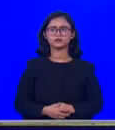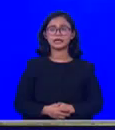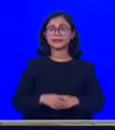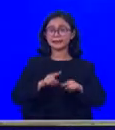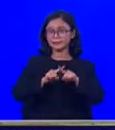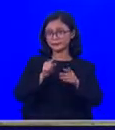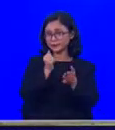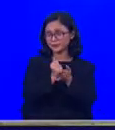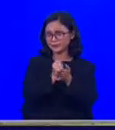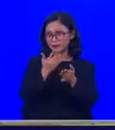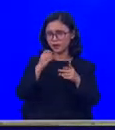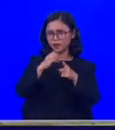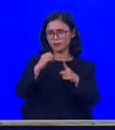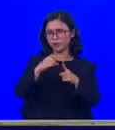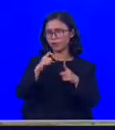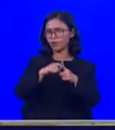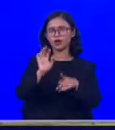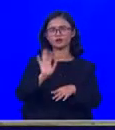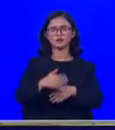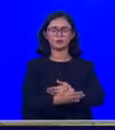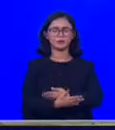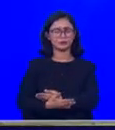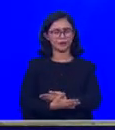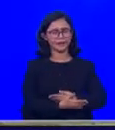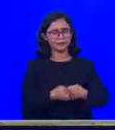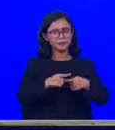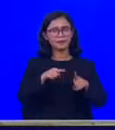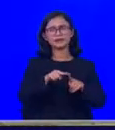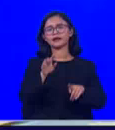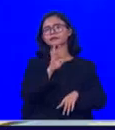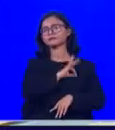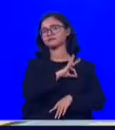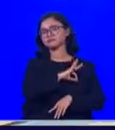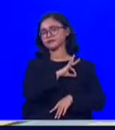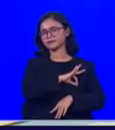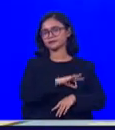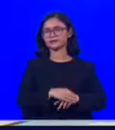Tapi sebenarnya popok tidak hanya digunakan oleh bayi juga loh, ada manfaat lainnya nih. Hah.